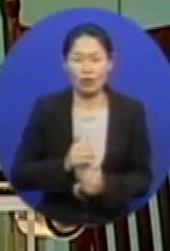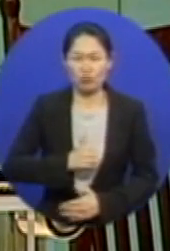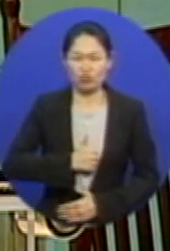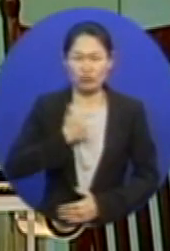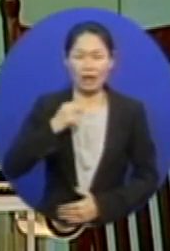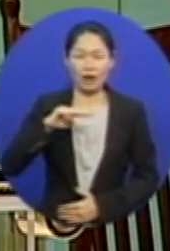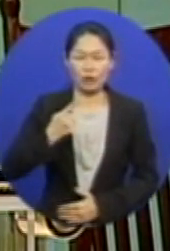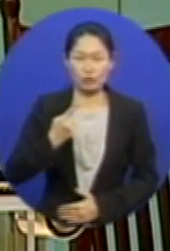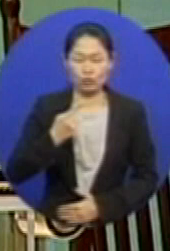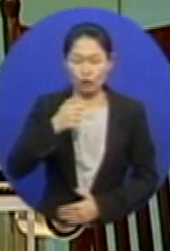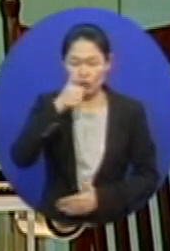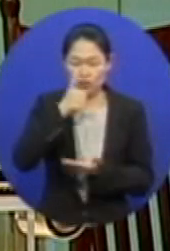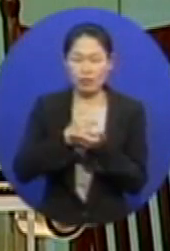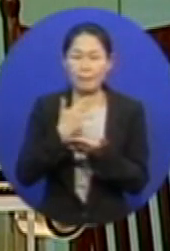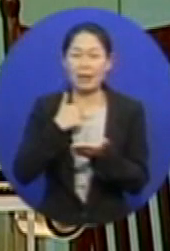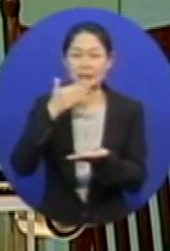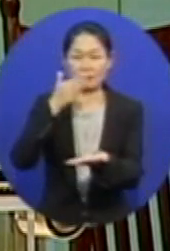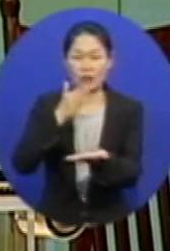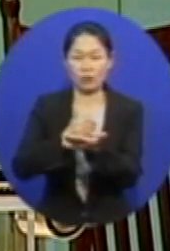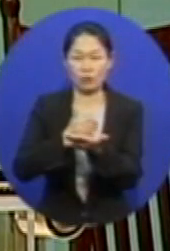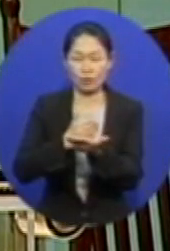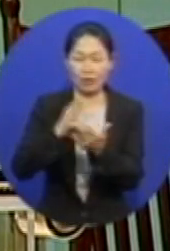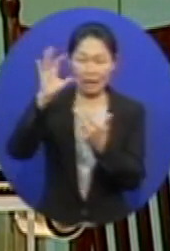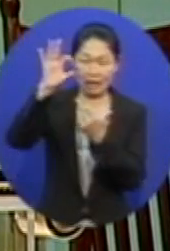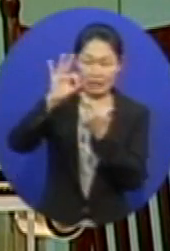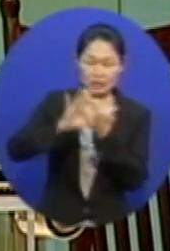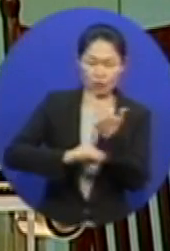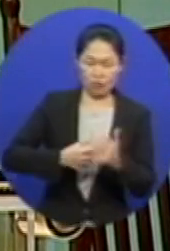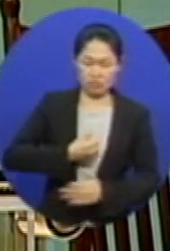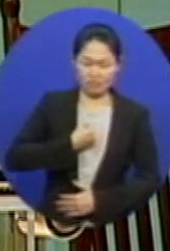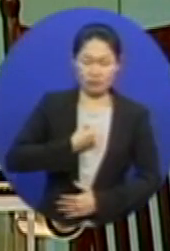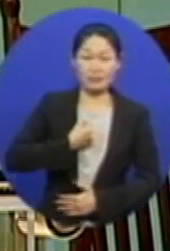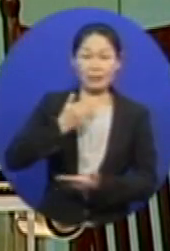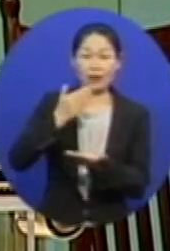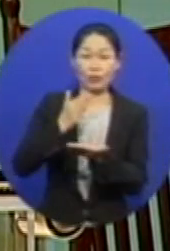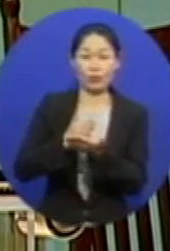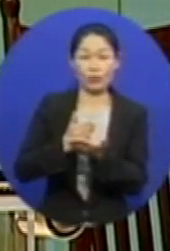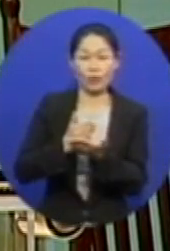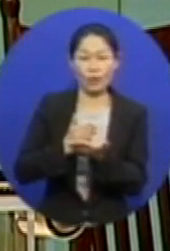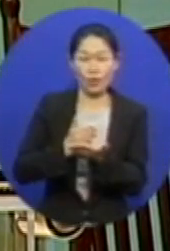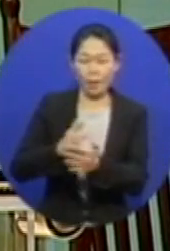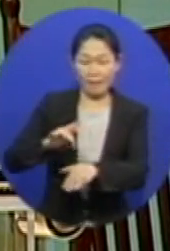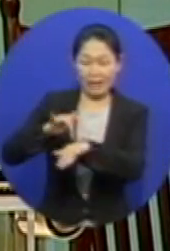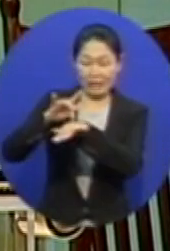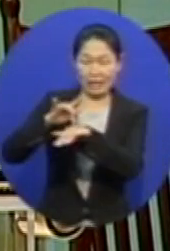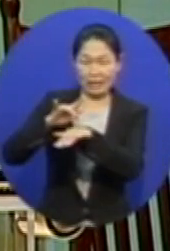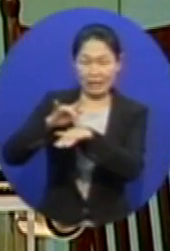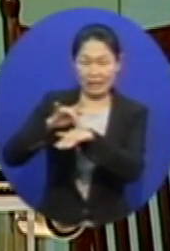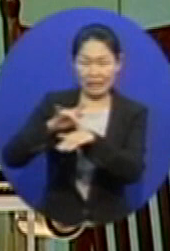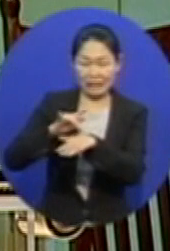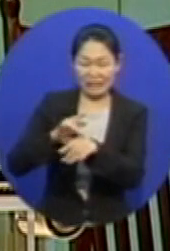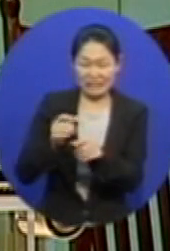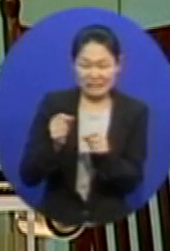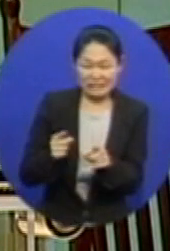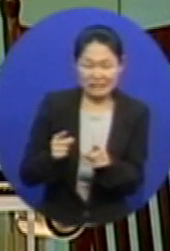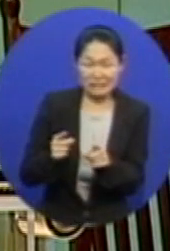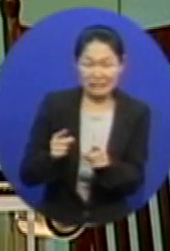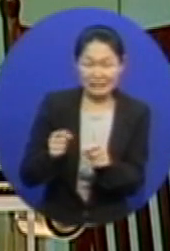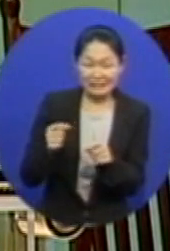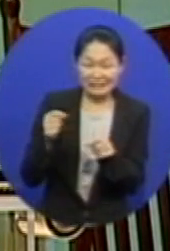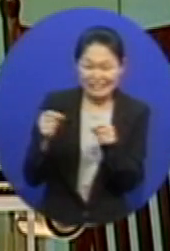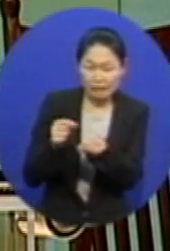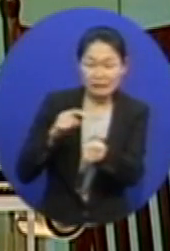죄를 짓지 말며 해가 지도록 분을 품지 말고 마귀에게 틈을 주지 말라